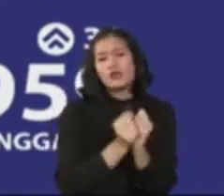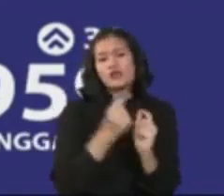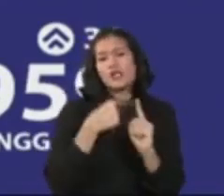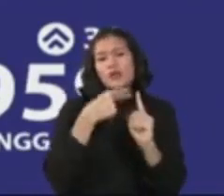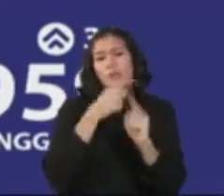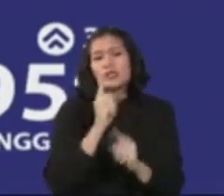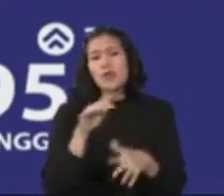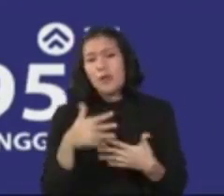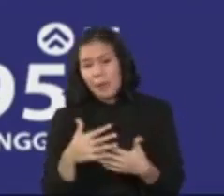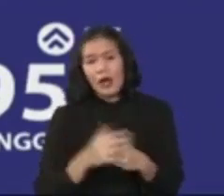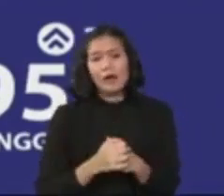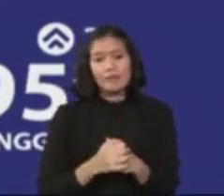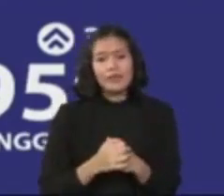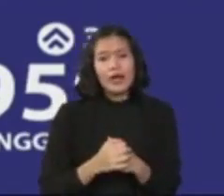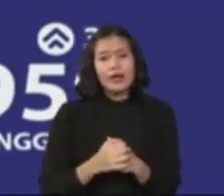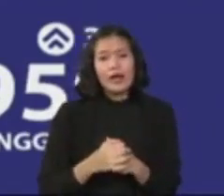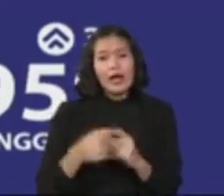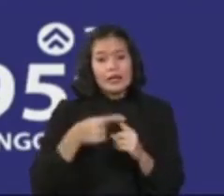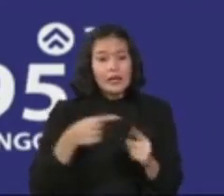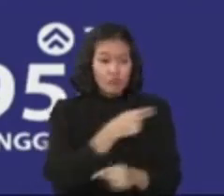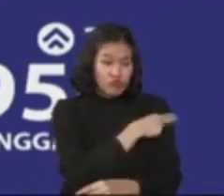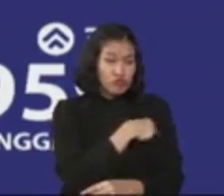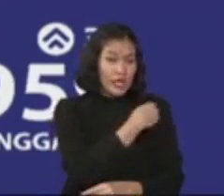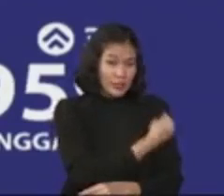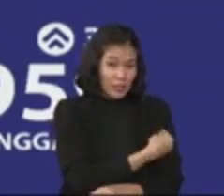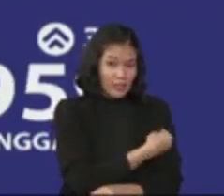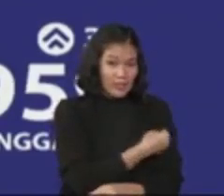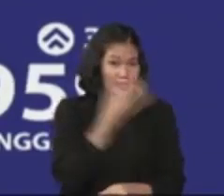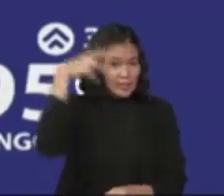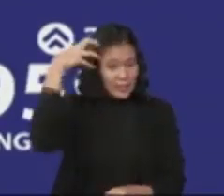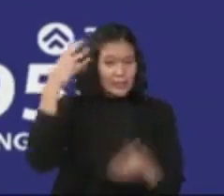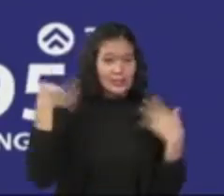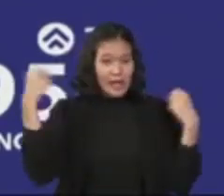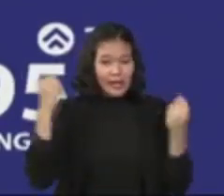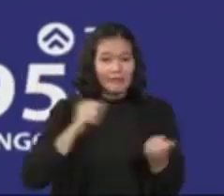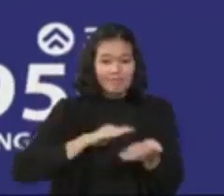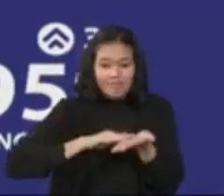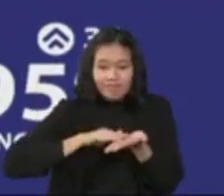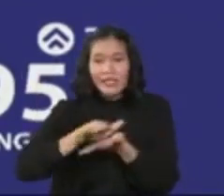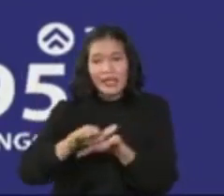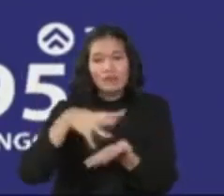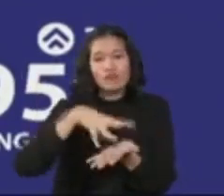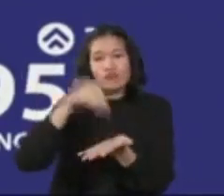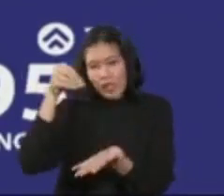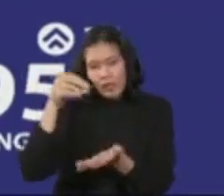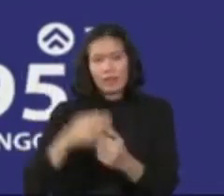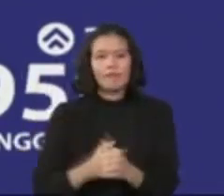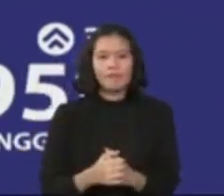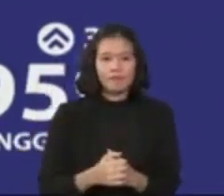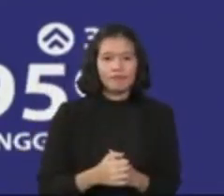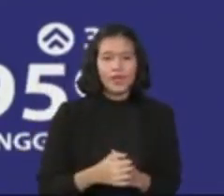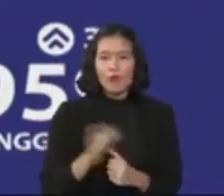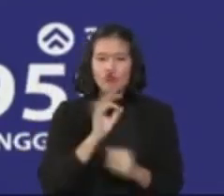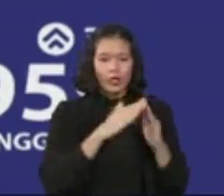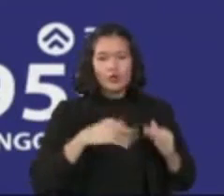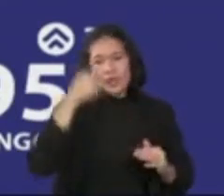ini adalah spesimen yang dikirim oleh puskesmas atau dinas kesehatan, tidak didominasi oleh spesimen yang dikirim oleh